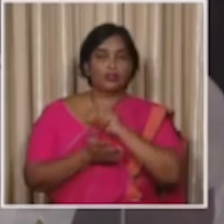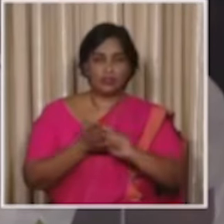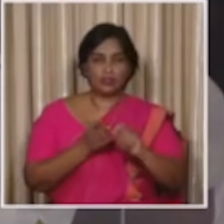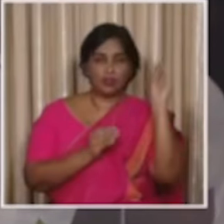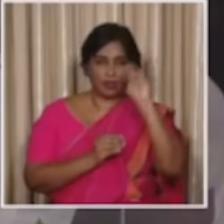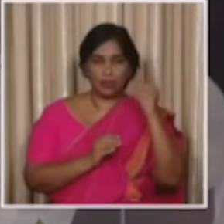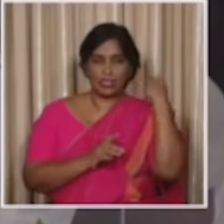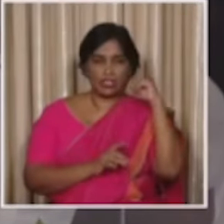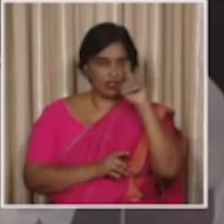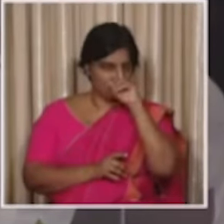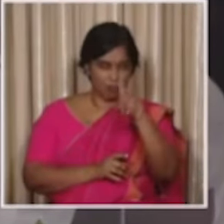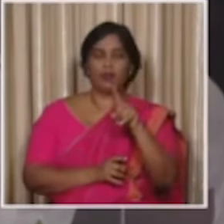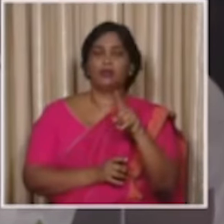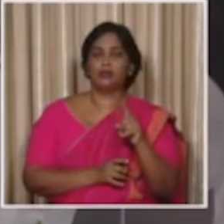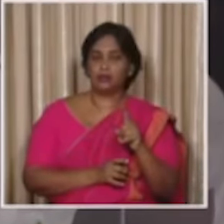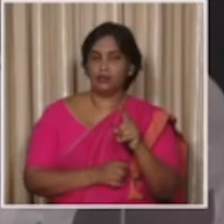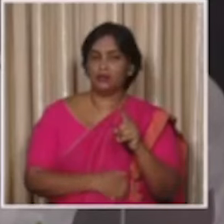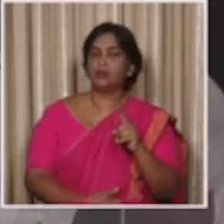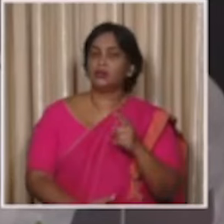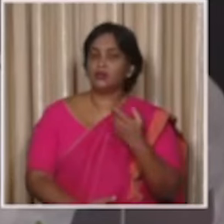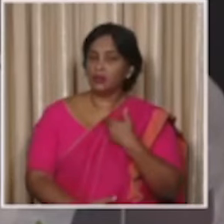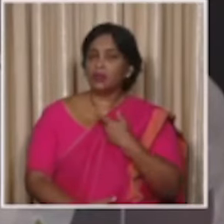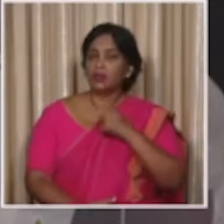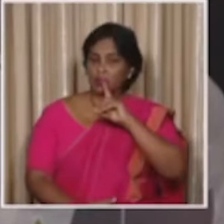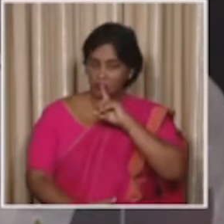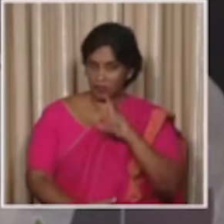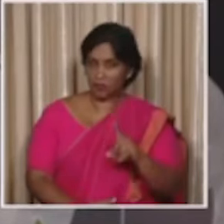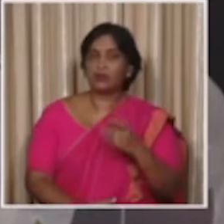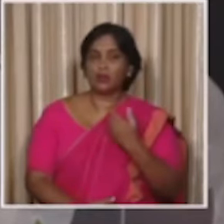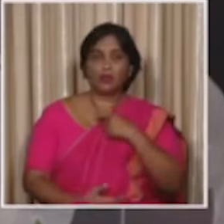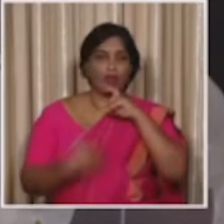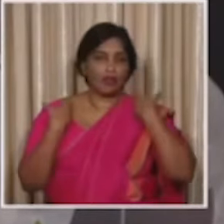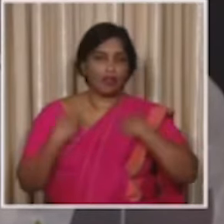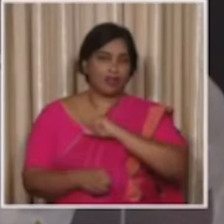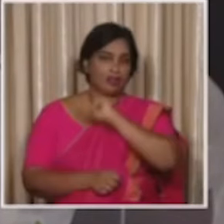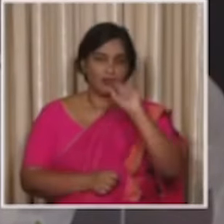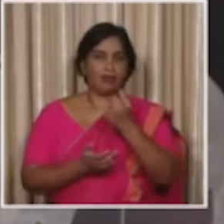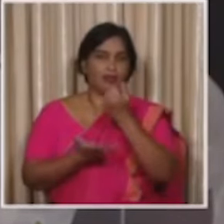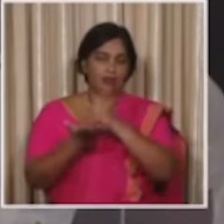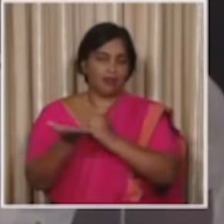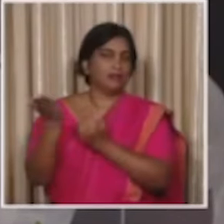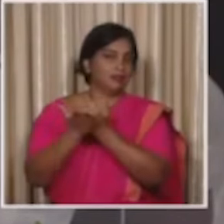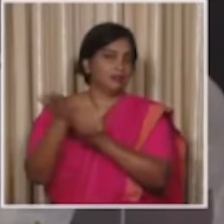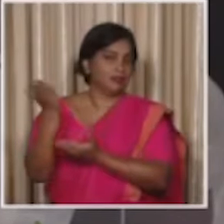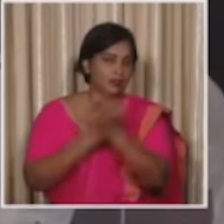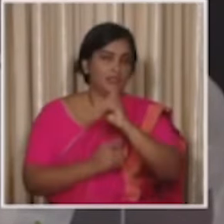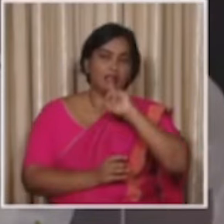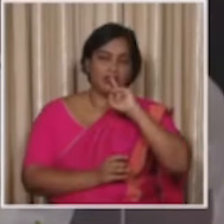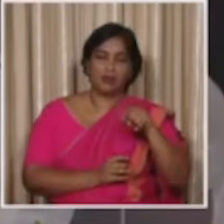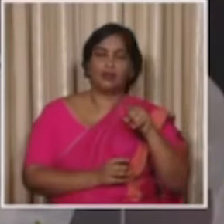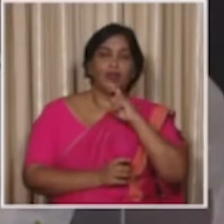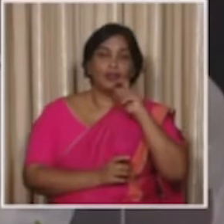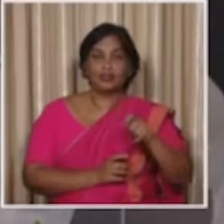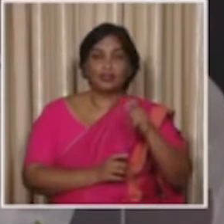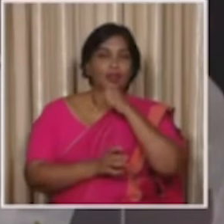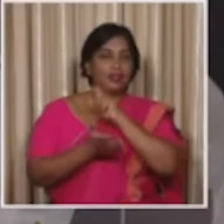නියමිත හිටියා ගිය සතියේ. මම දැනුම් දුන්නා අපේ නීතිංගේ මාර්ගයේ මෝසමක් ඉදිරිපත් කළා කියන්නයි කියලා මේ